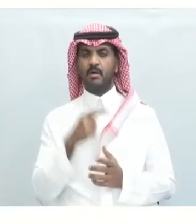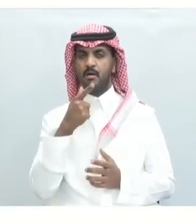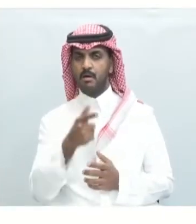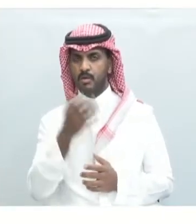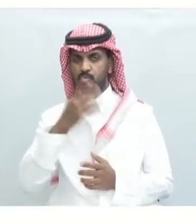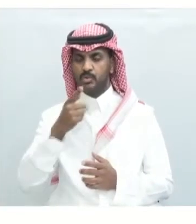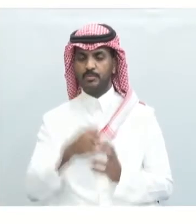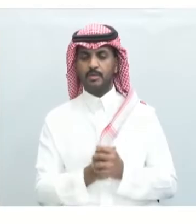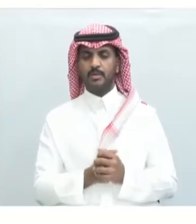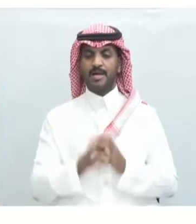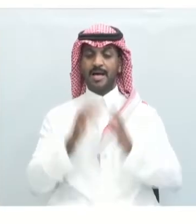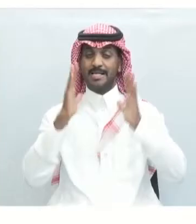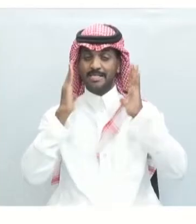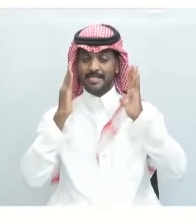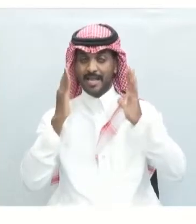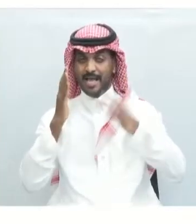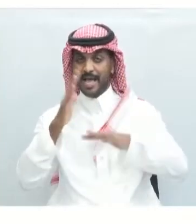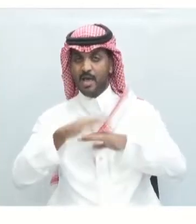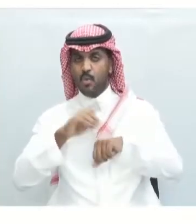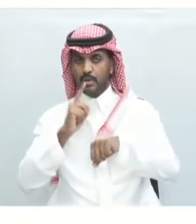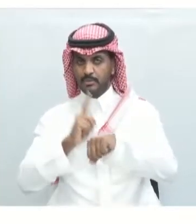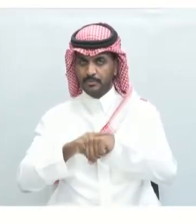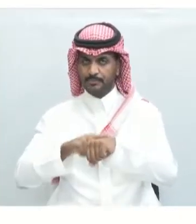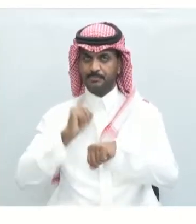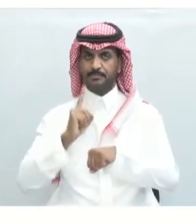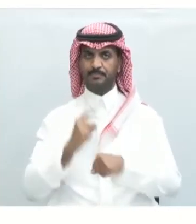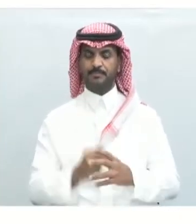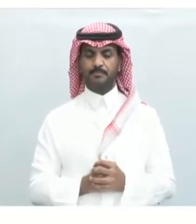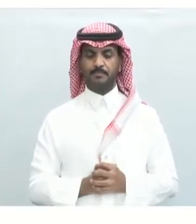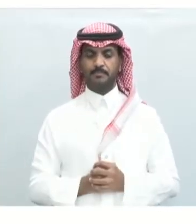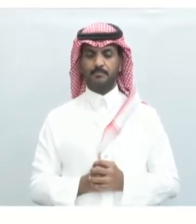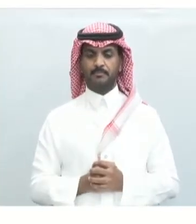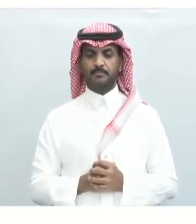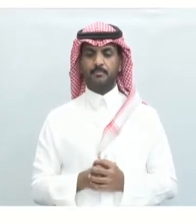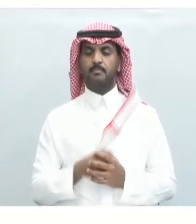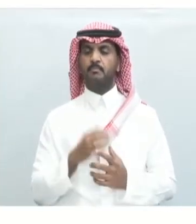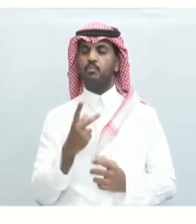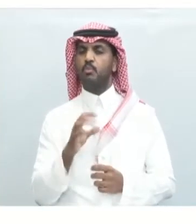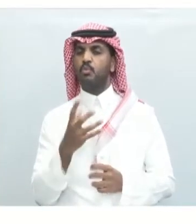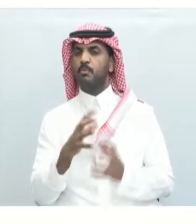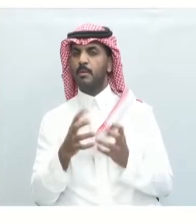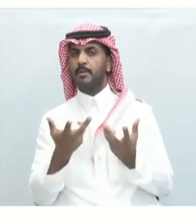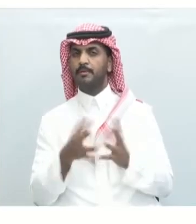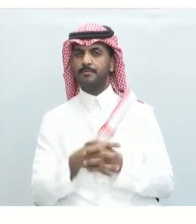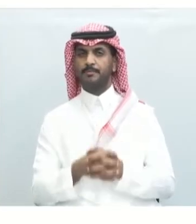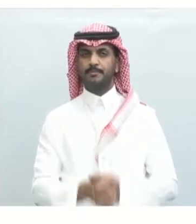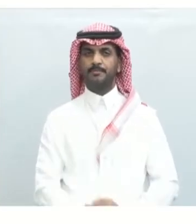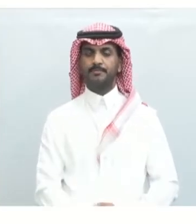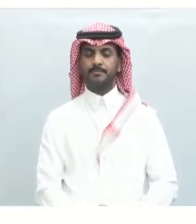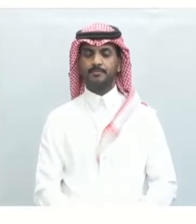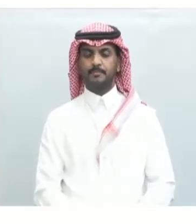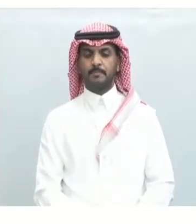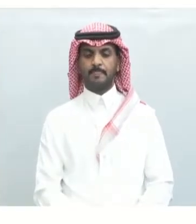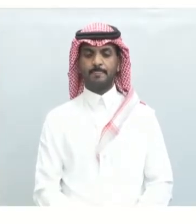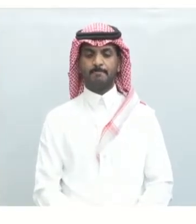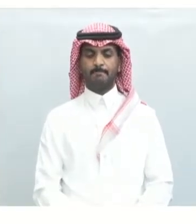الله عليه وسلم الصلاه على وقتها الصلاه على وقتها ما معنى الصلاه على وقتها ما المراد